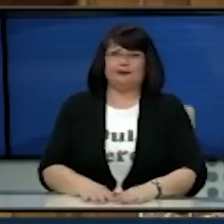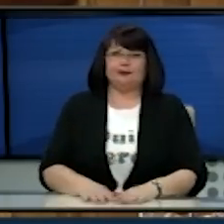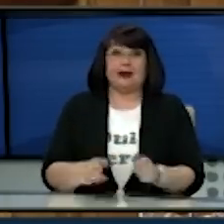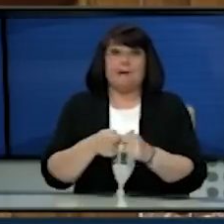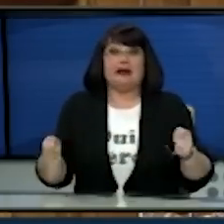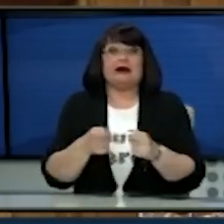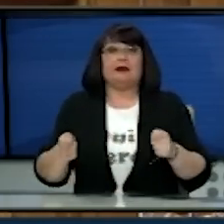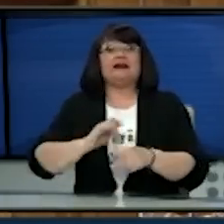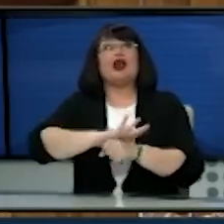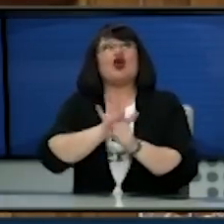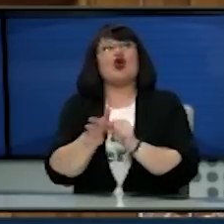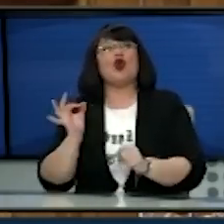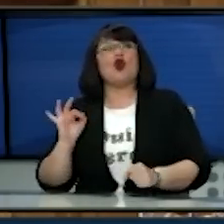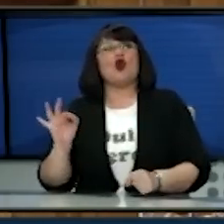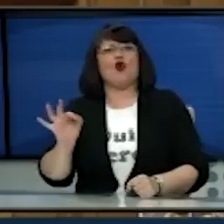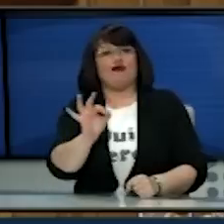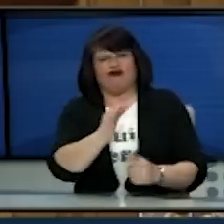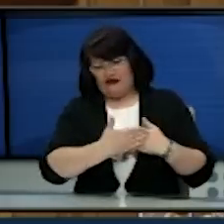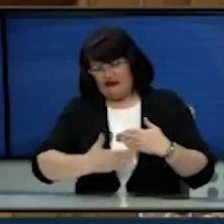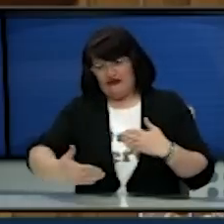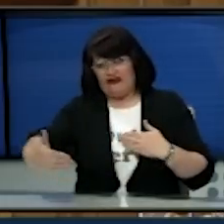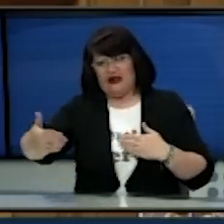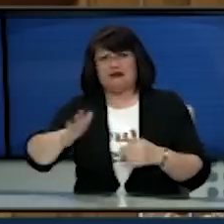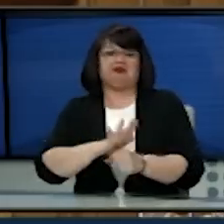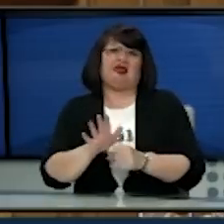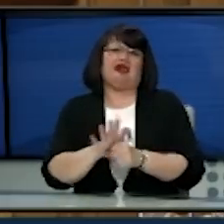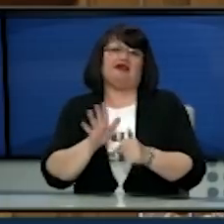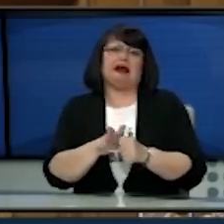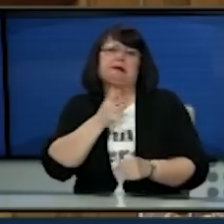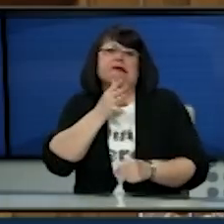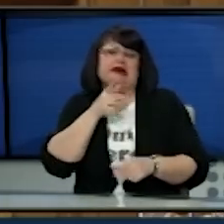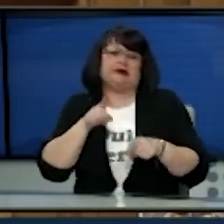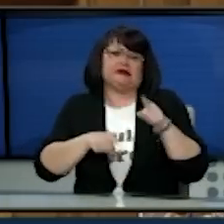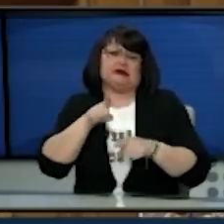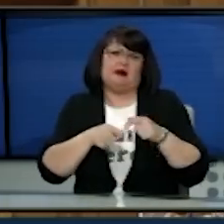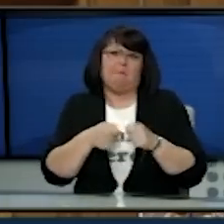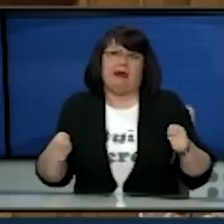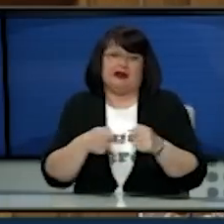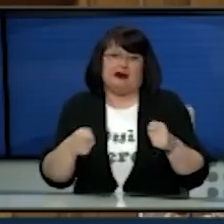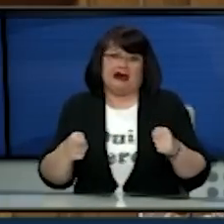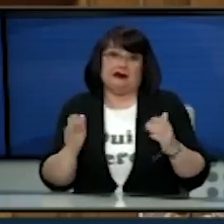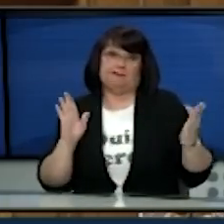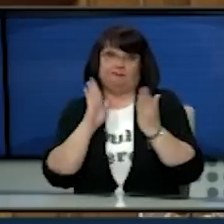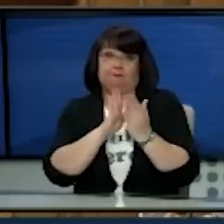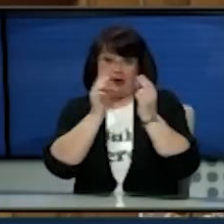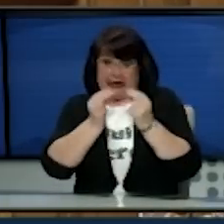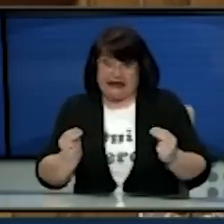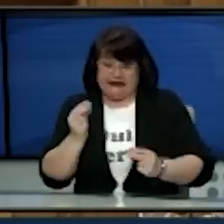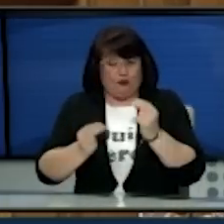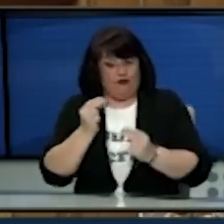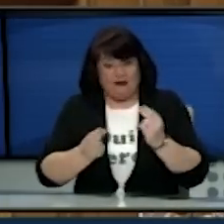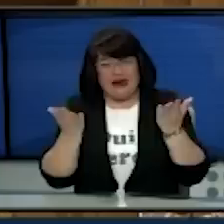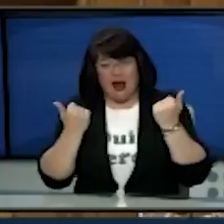στην πανδημία, το ξέρετε, ήταν εντελώς ανεπαρκή, ημίμετρα, που δεν αντιμετώπισαν τα προβλήματα που